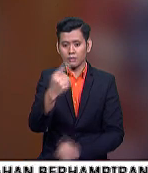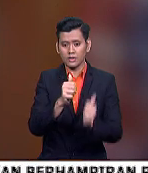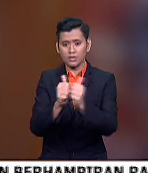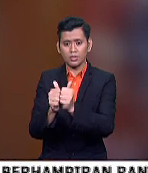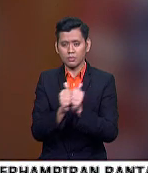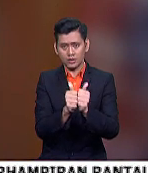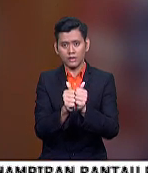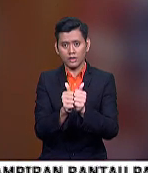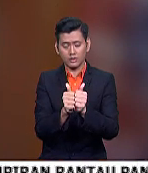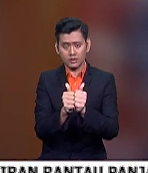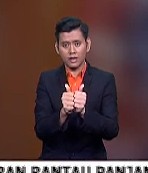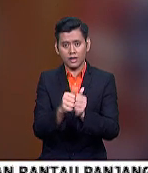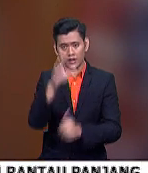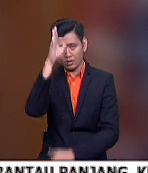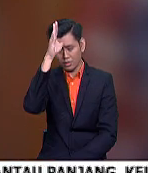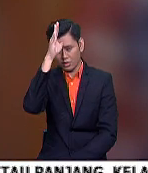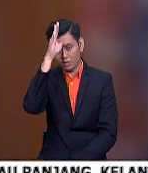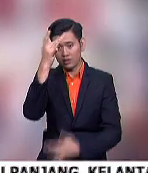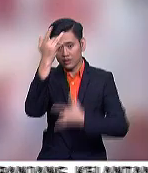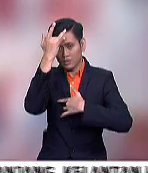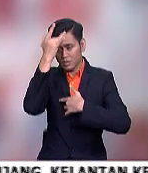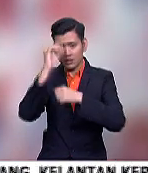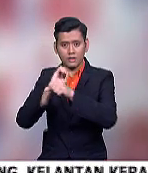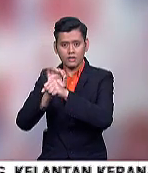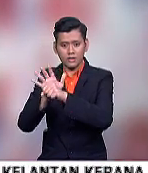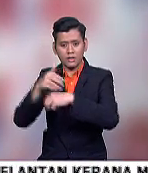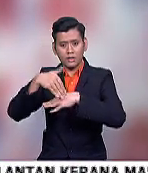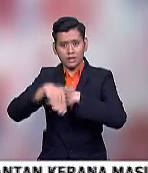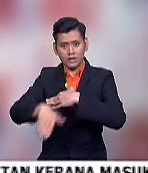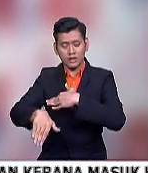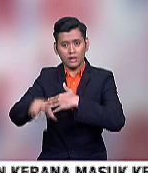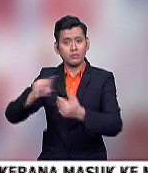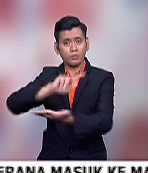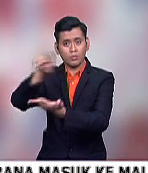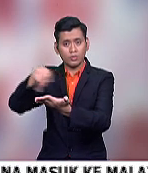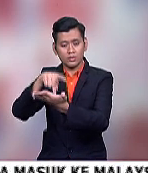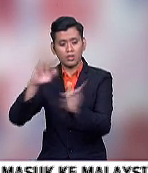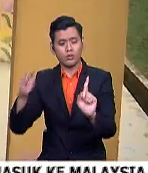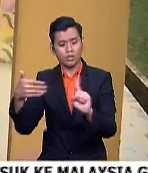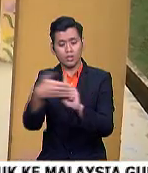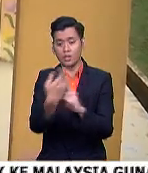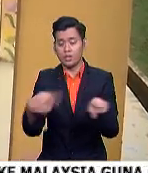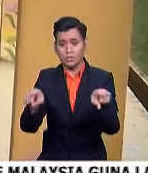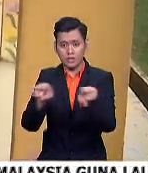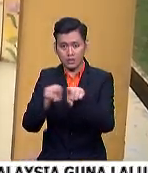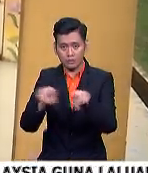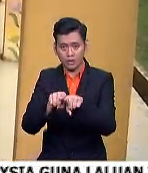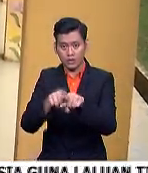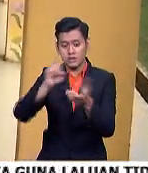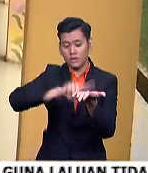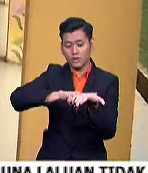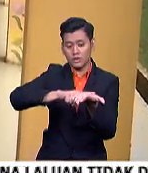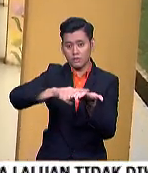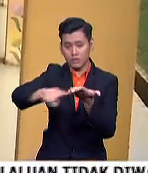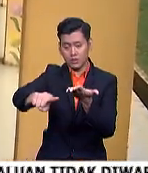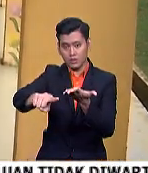pula, dijangkiti dan dihantar ke PKRC yang sama dengan adik-adiknya. Selepas seminggu di PKRC,